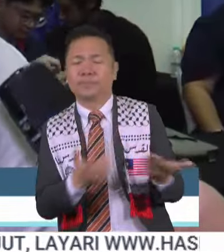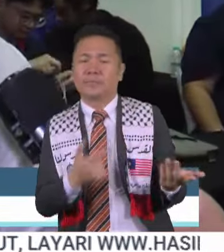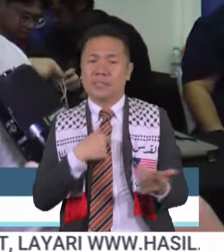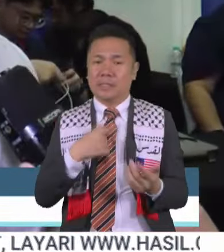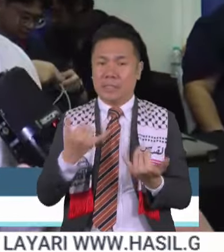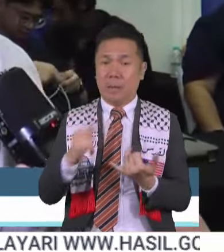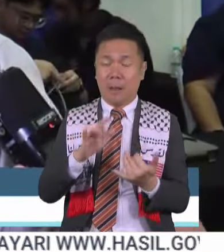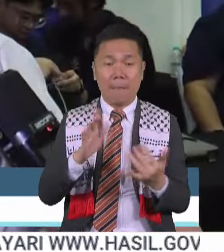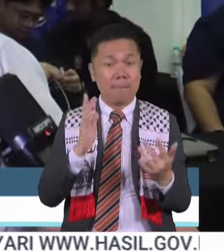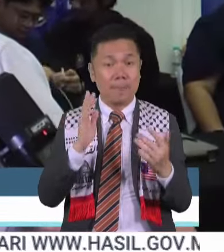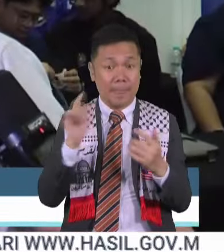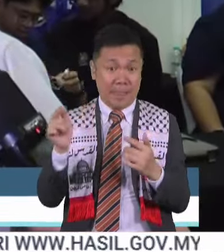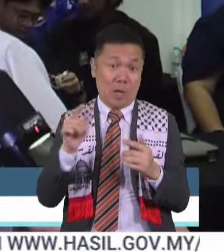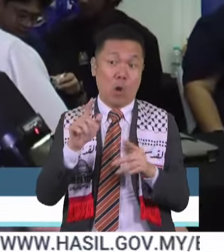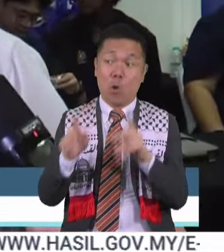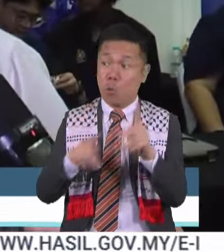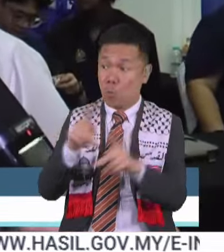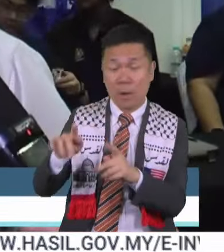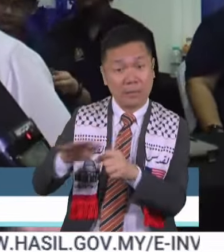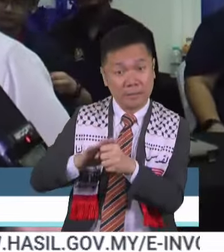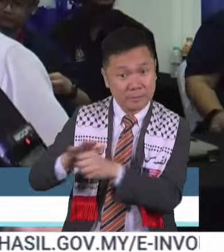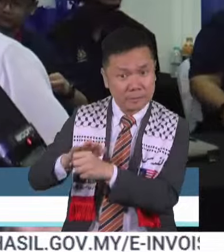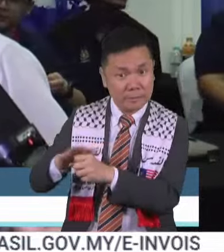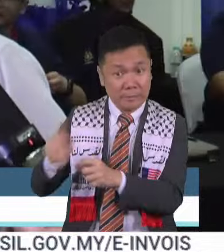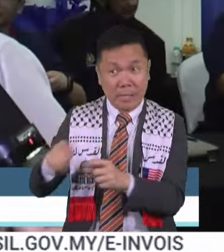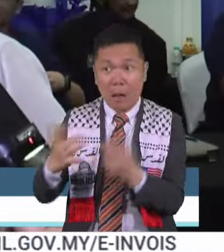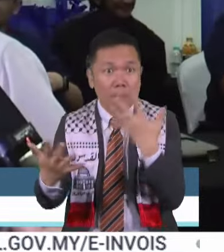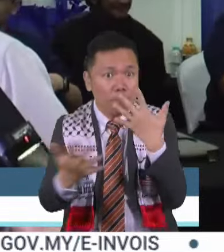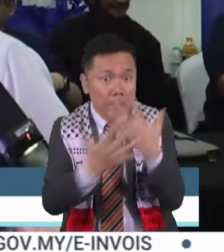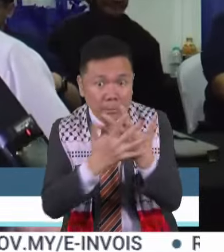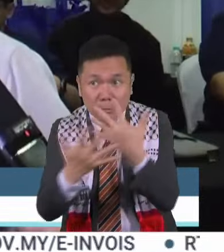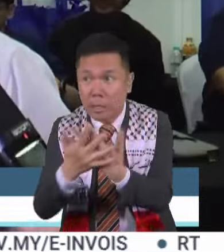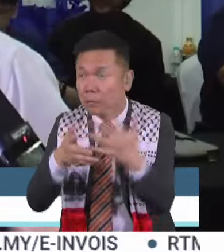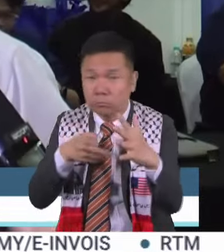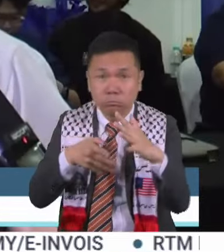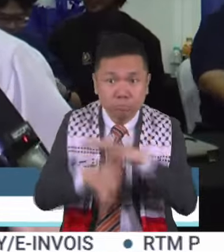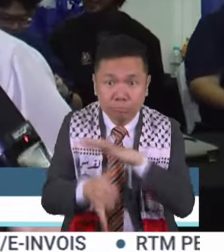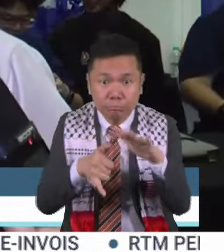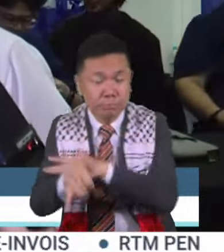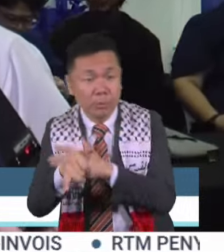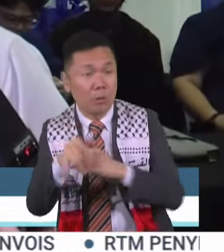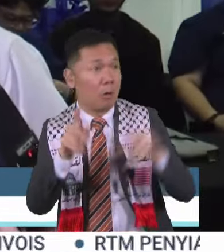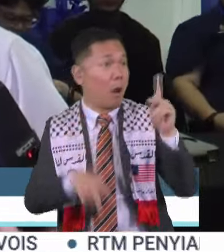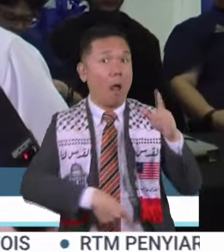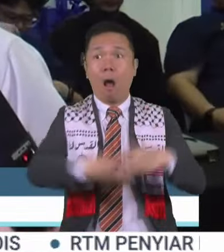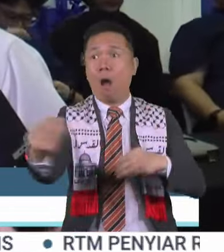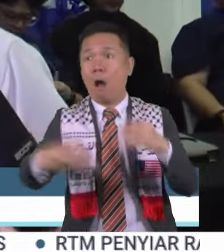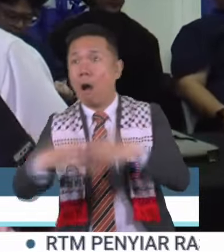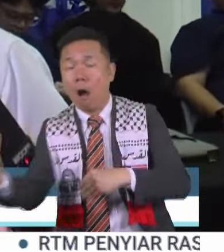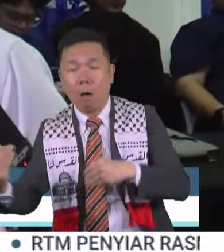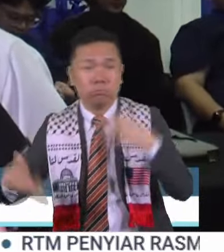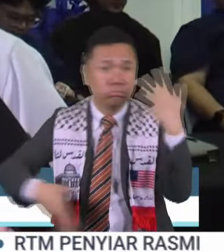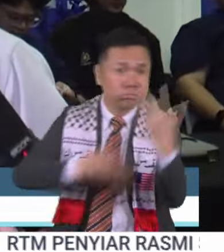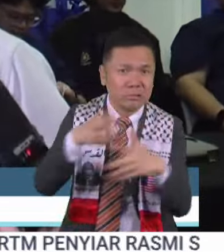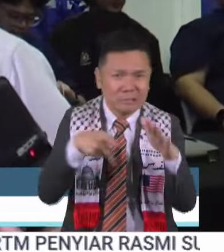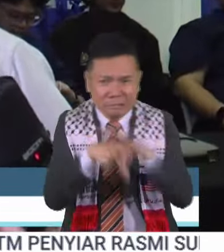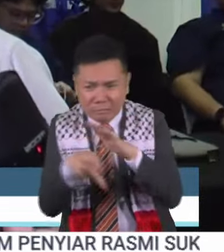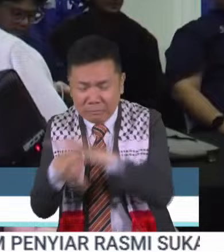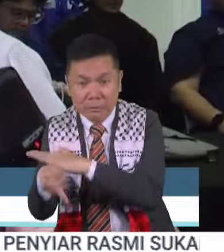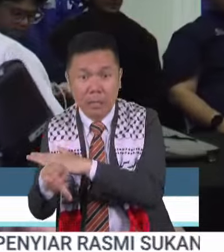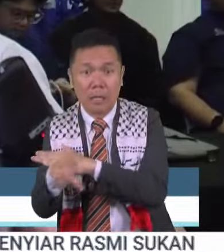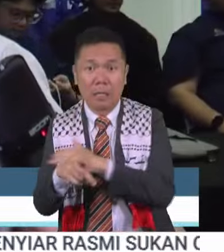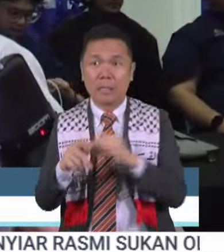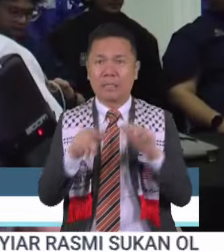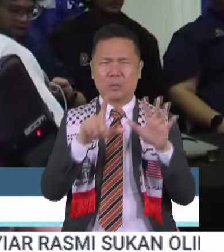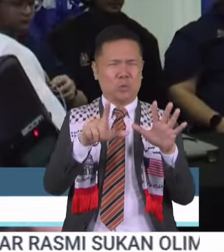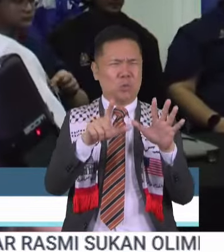tanya lokal. Maksudnya orang tempatan sana, dia orang yang cakap penjara kena pecah, so ada 800 banduan keluar, ramai kena bunuh. Macam tempat saya ada